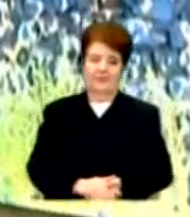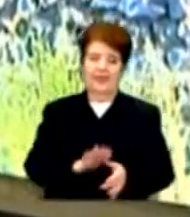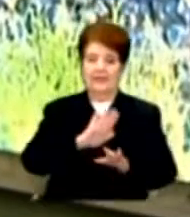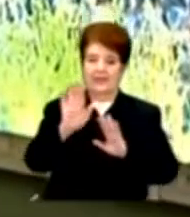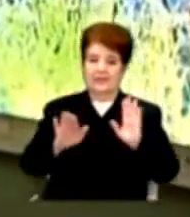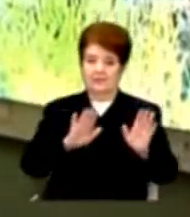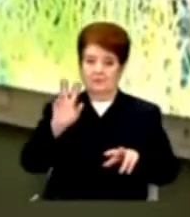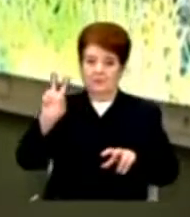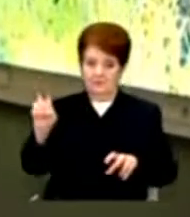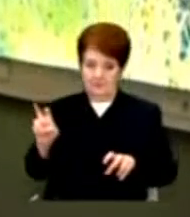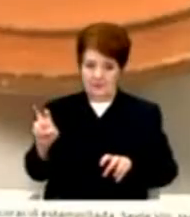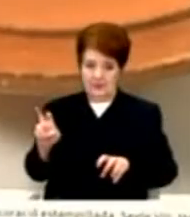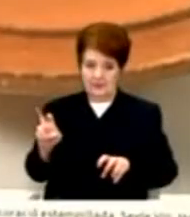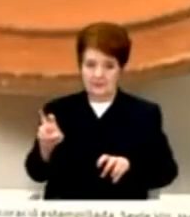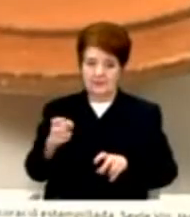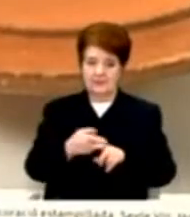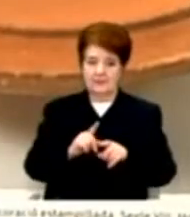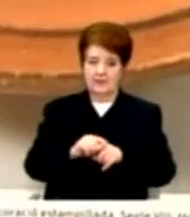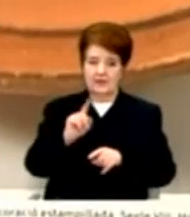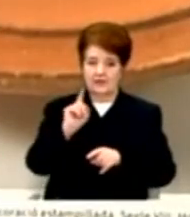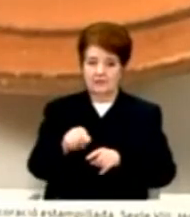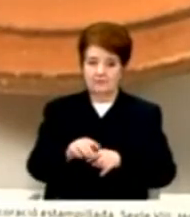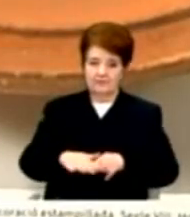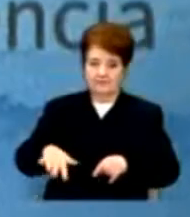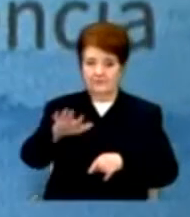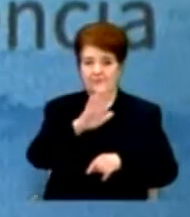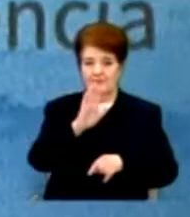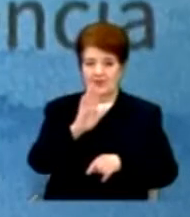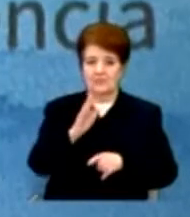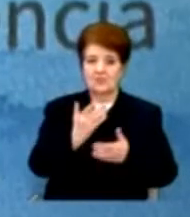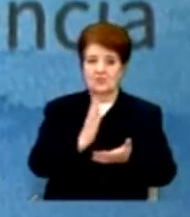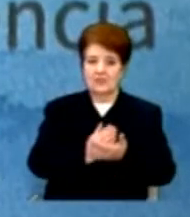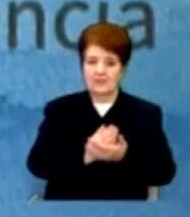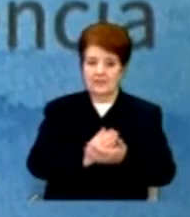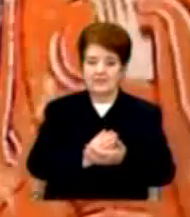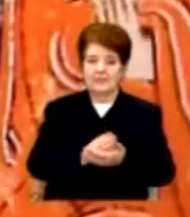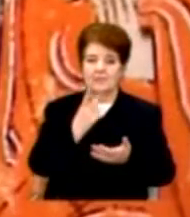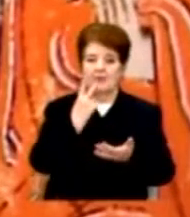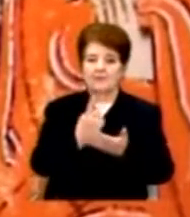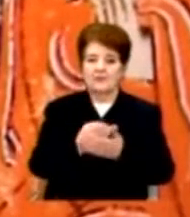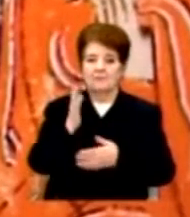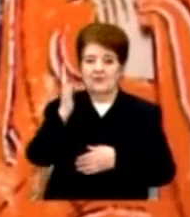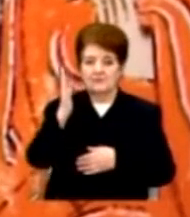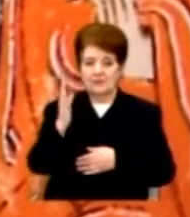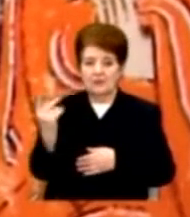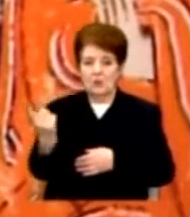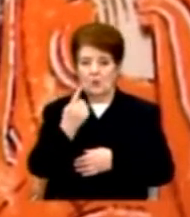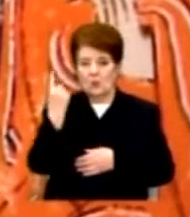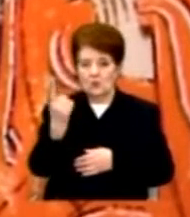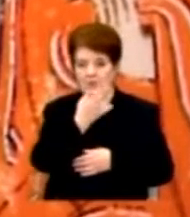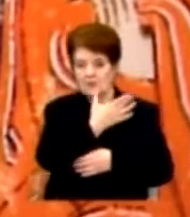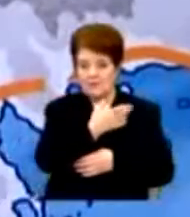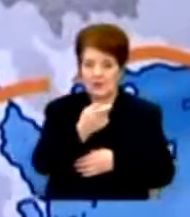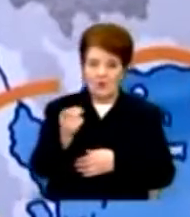Expoziția se numește În timpurile vizigoților pe teritoriul Valenciei și are ca obiectiv prezentarea unei perspective unice asupra unei